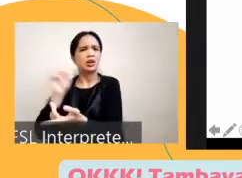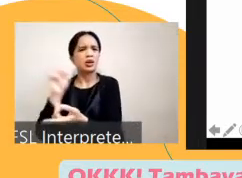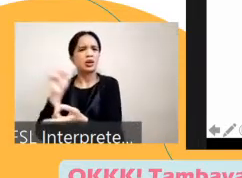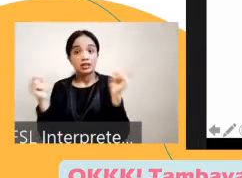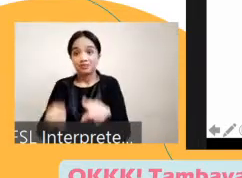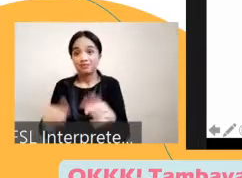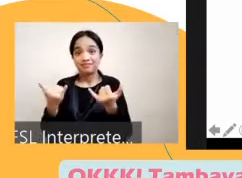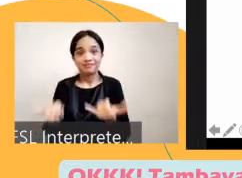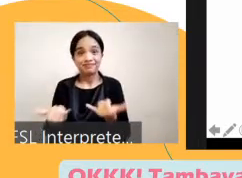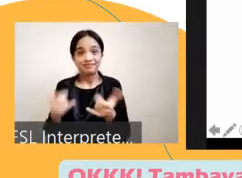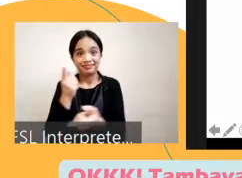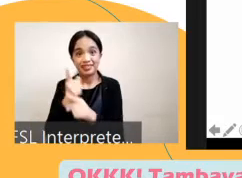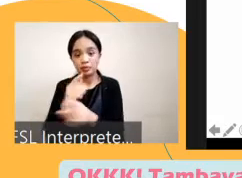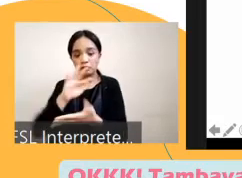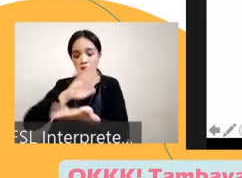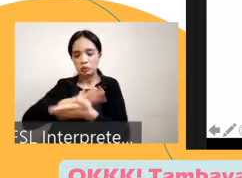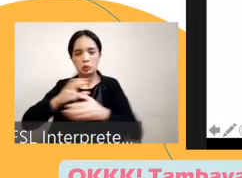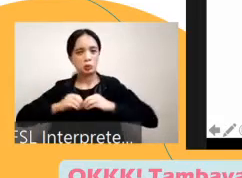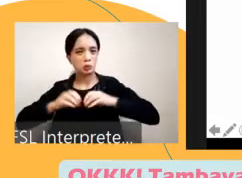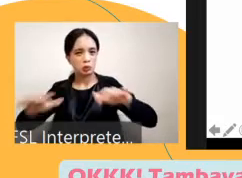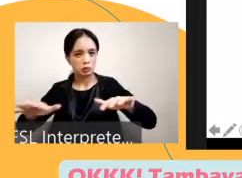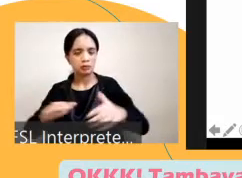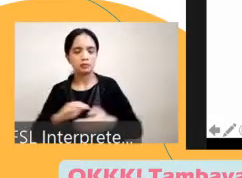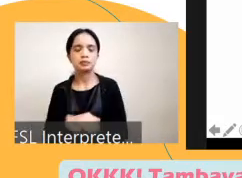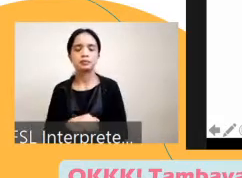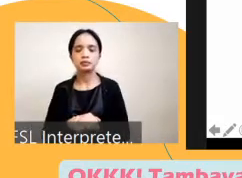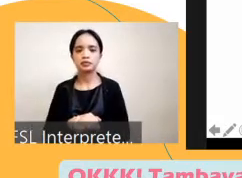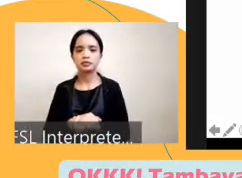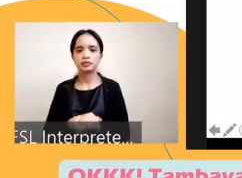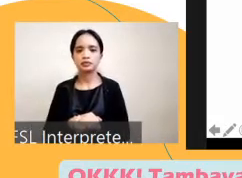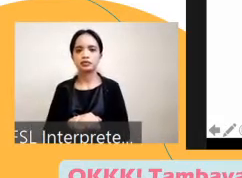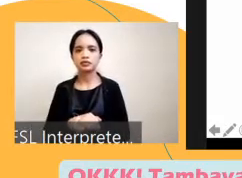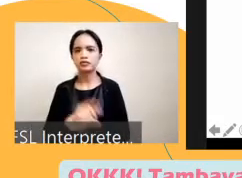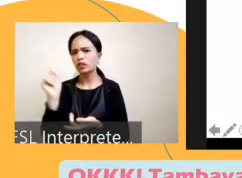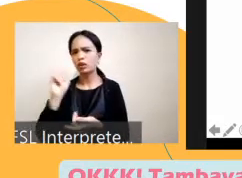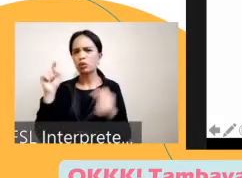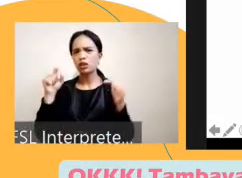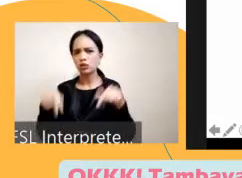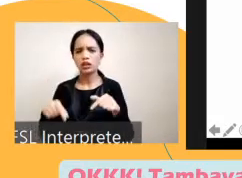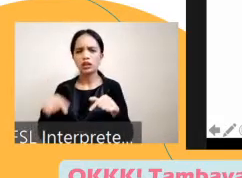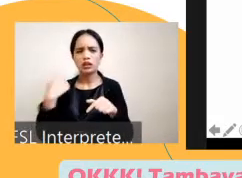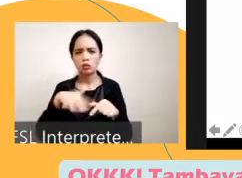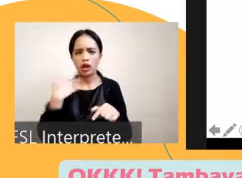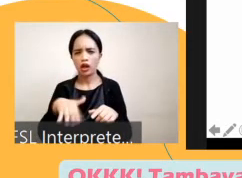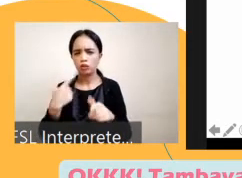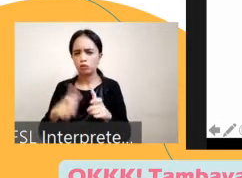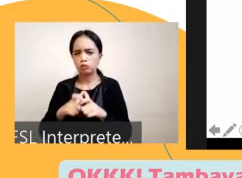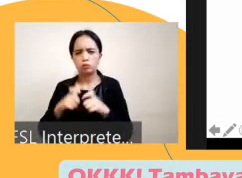yung pandemya, no? yung COVID. So isa itong matinding hamon sa